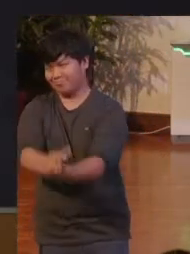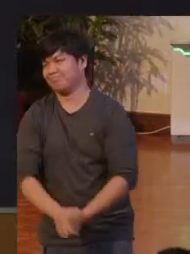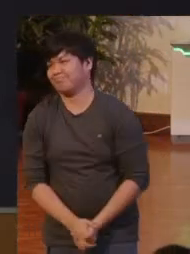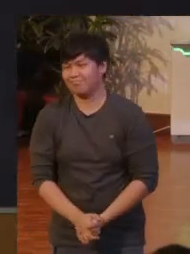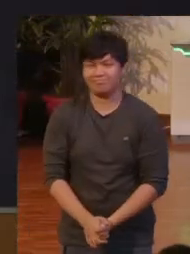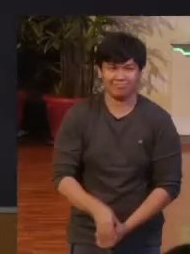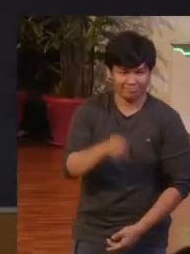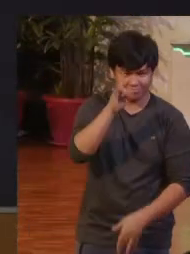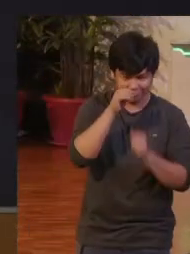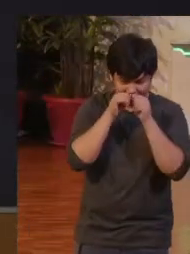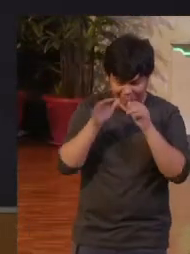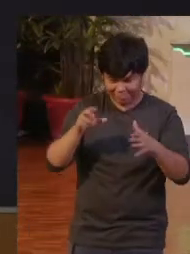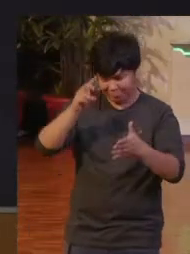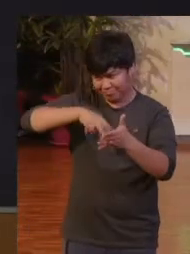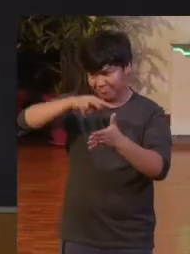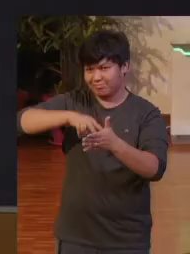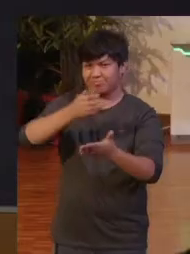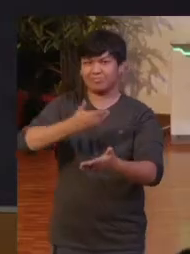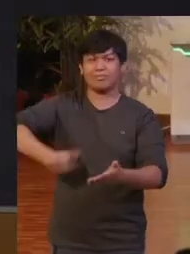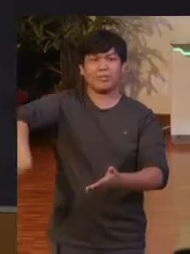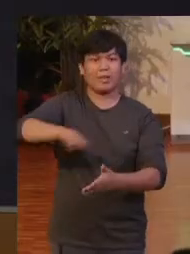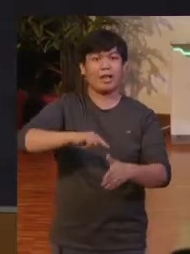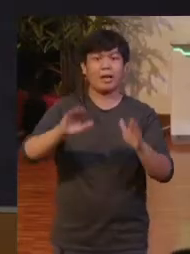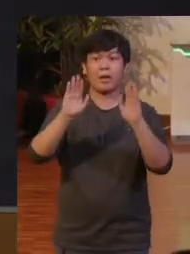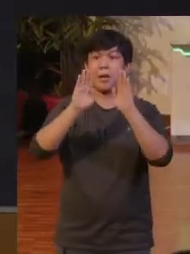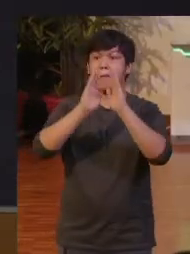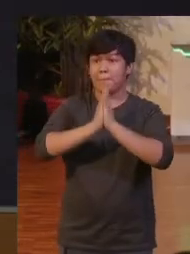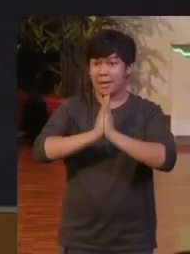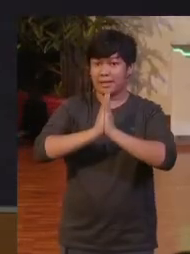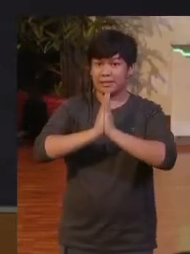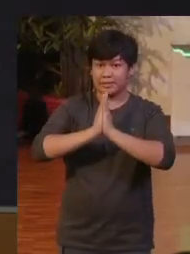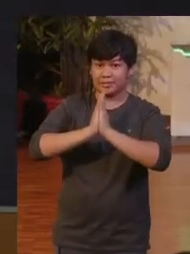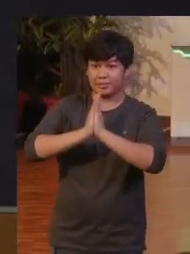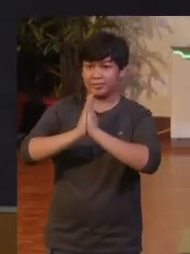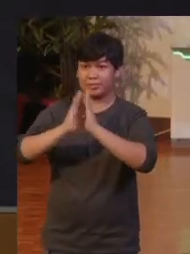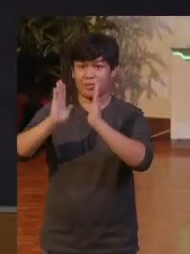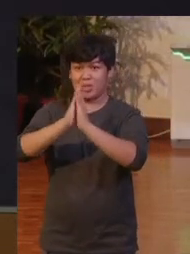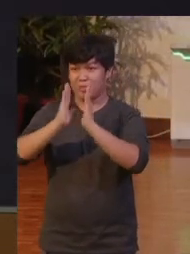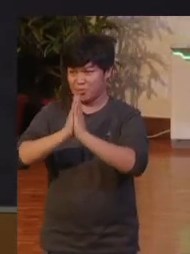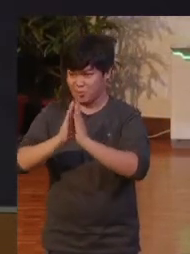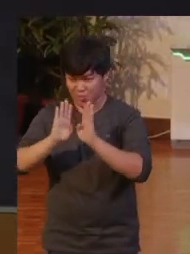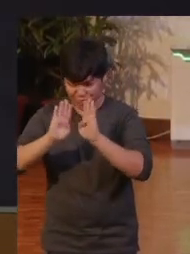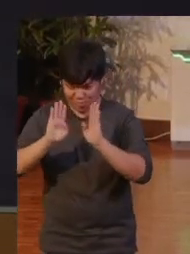ng Panginoon ang kanyang salita, tayo po ay saglit na manalangin.